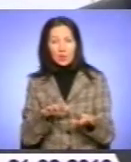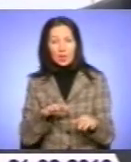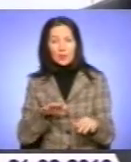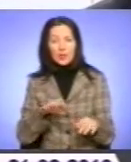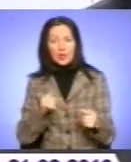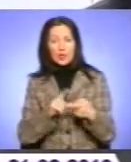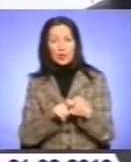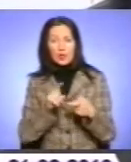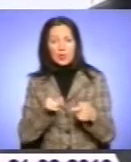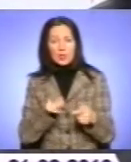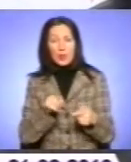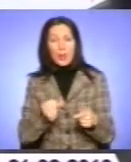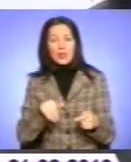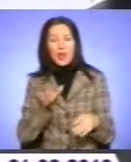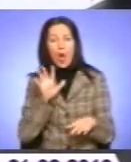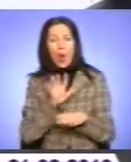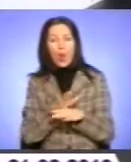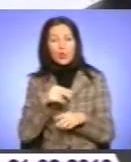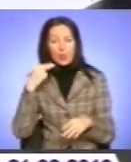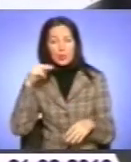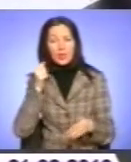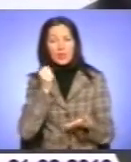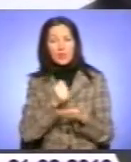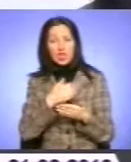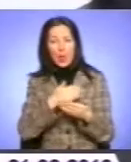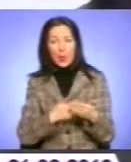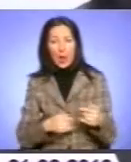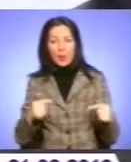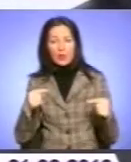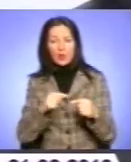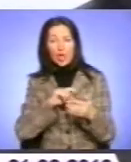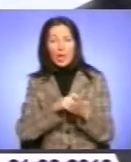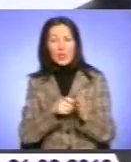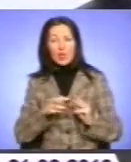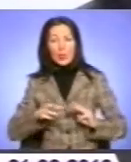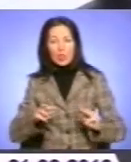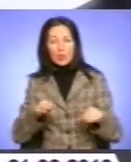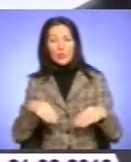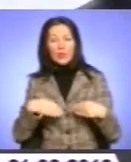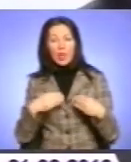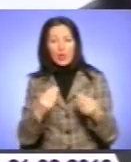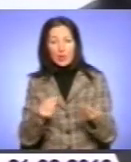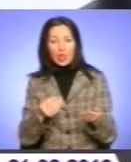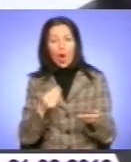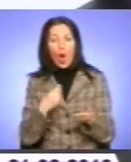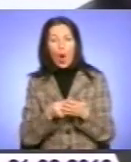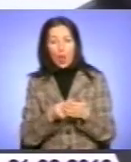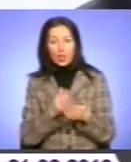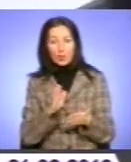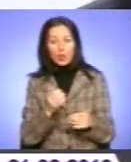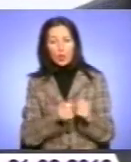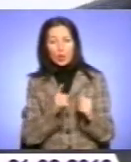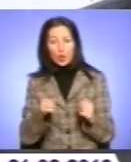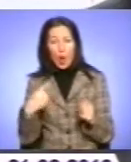указу президента затверджена програма, відповідно, Кабінету міністрів, виділені кошти будуть на кожну область. І ми